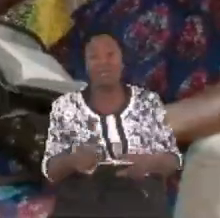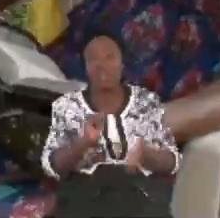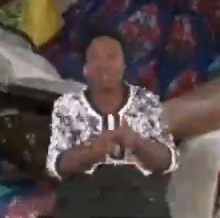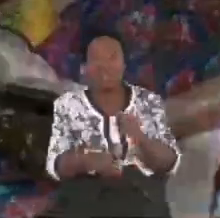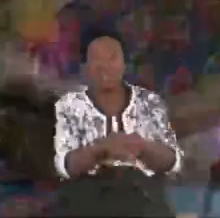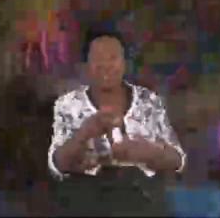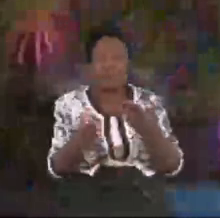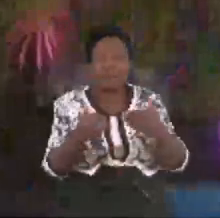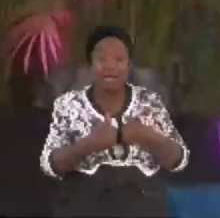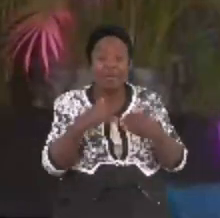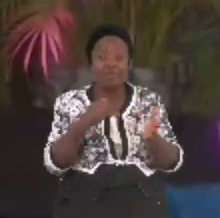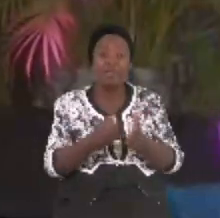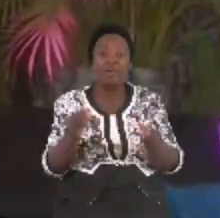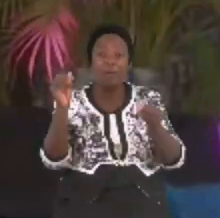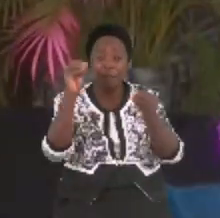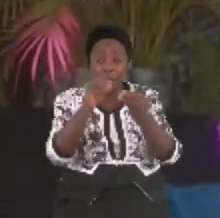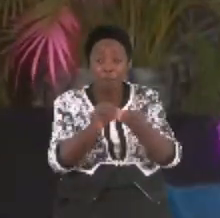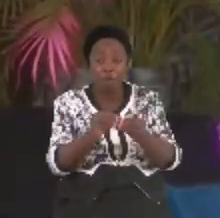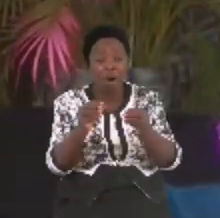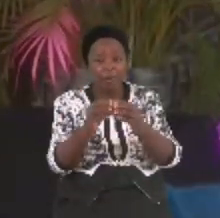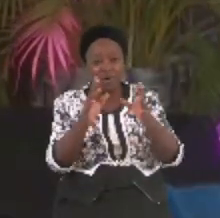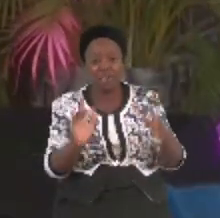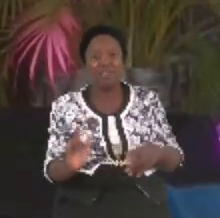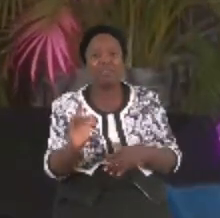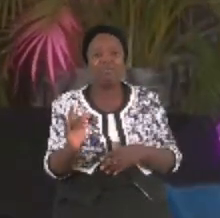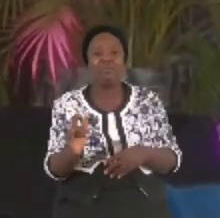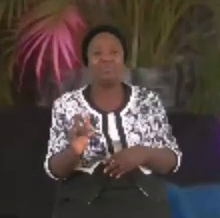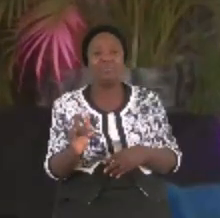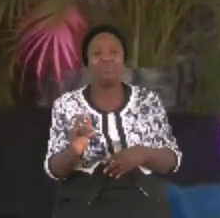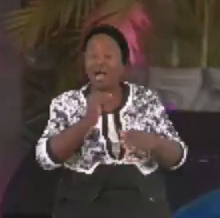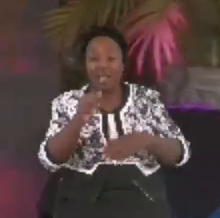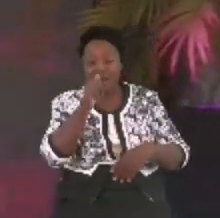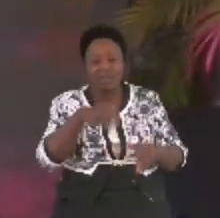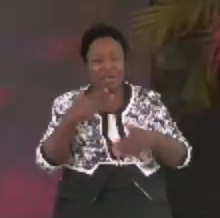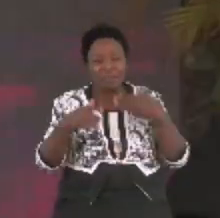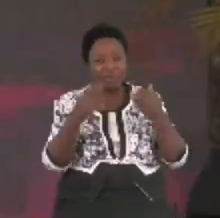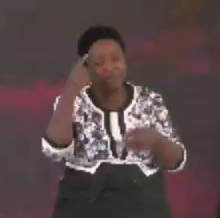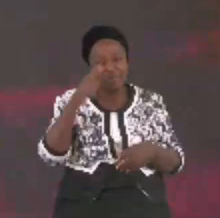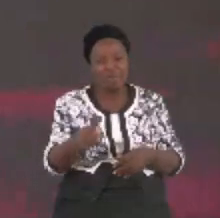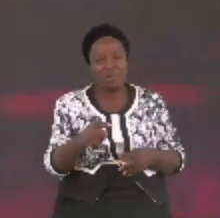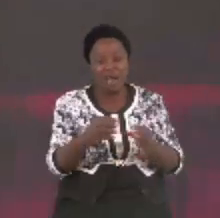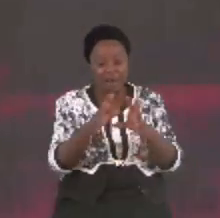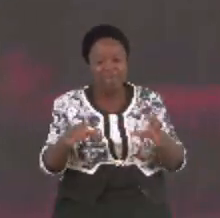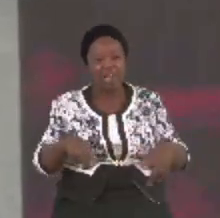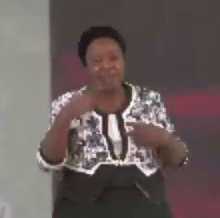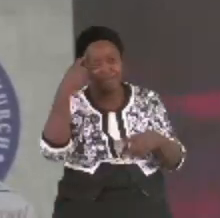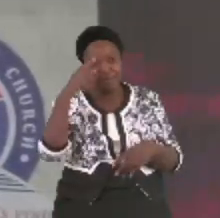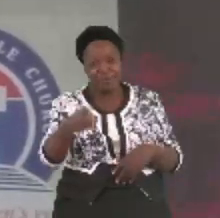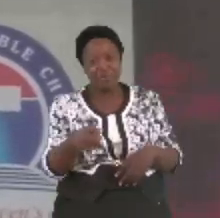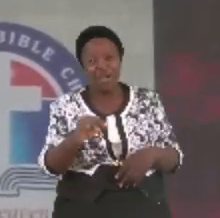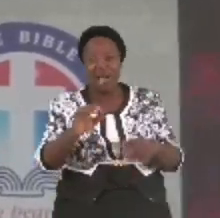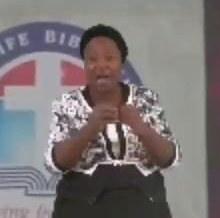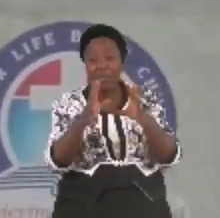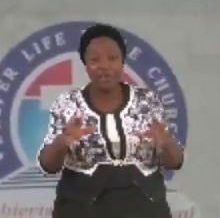Afin qu'ils aient la vie et qu'ils l'aient en abondance. Je me réjouis avec toi, la vie abondante pour toi.